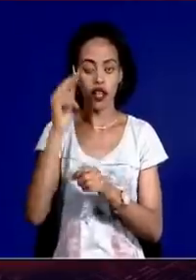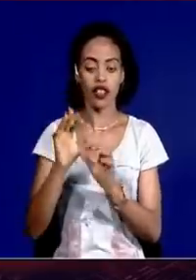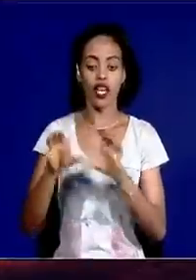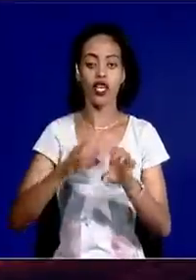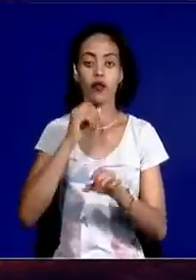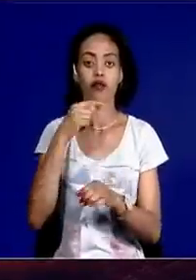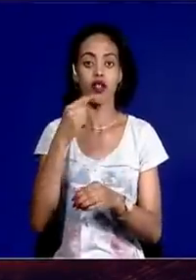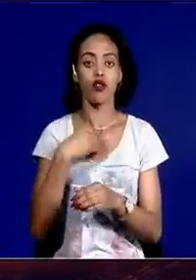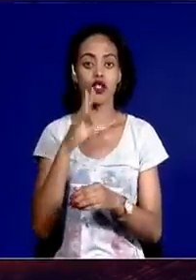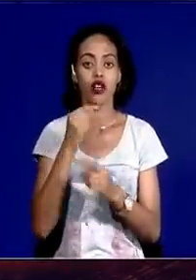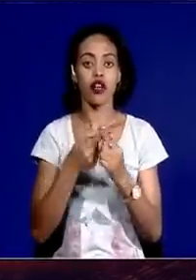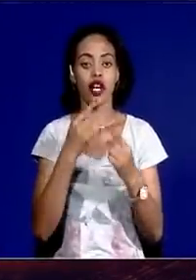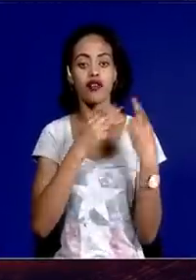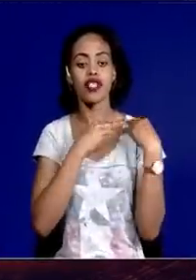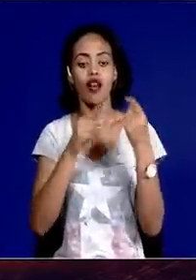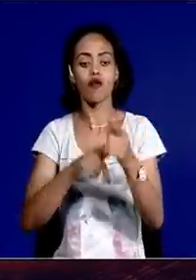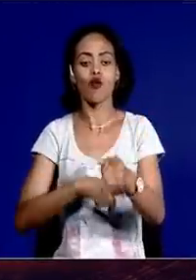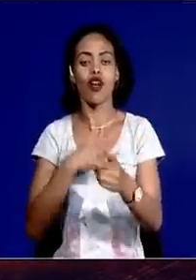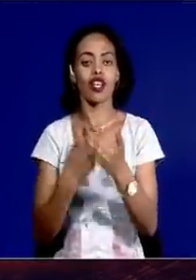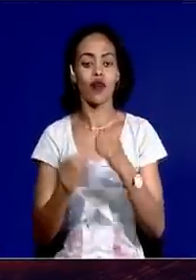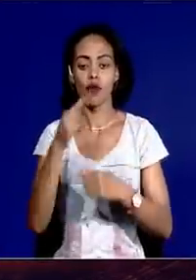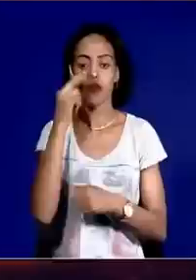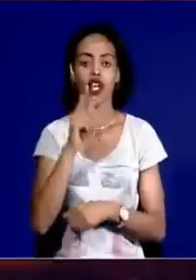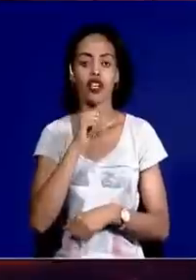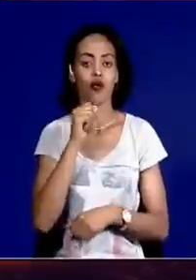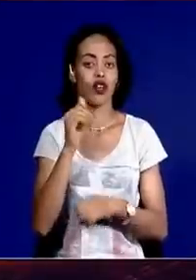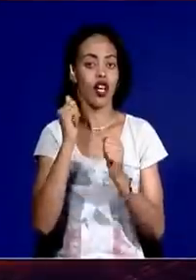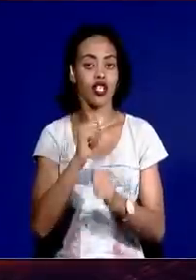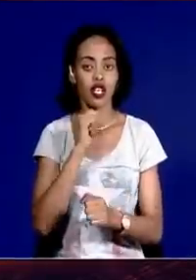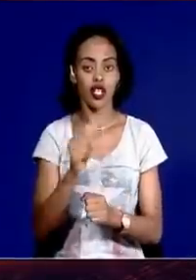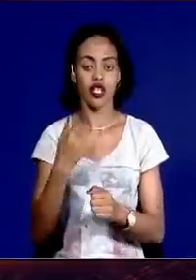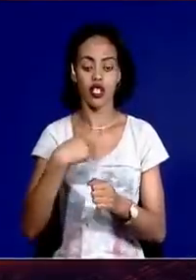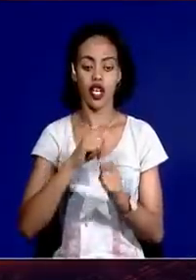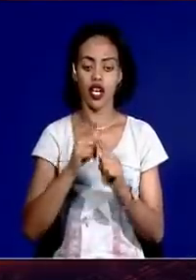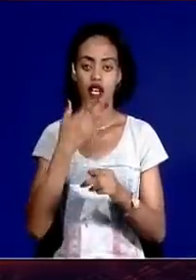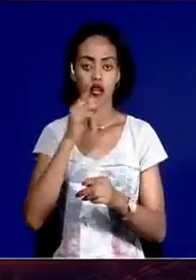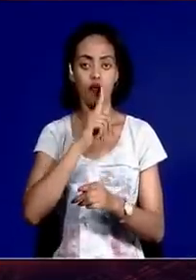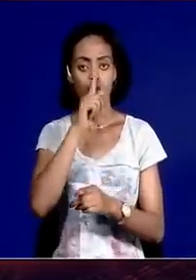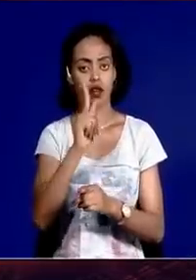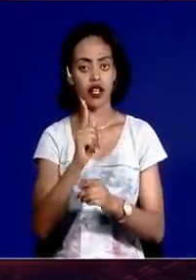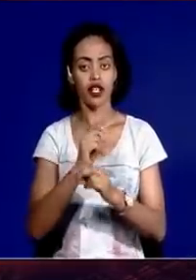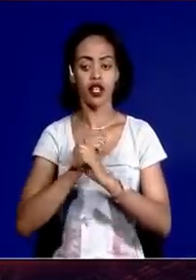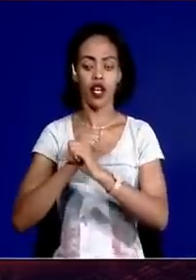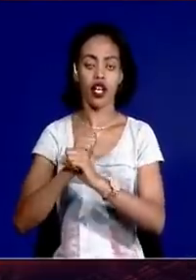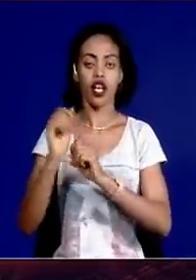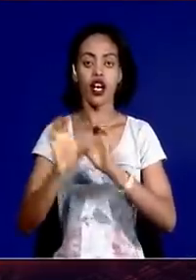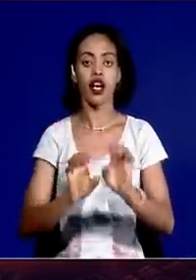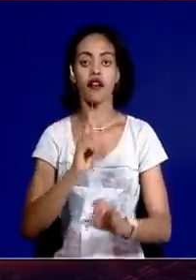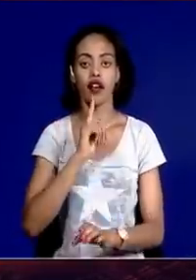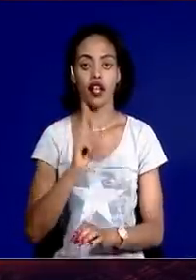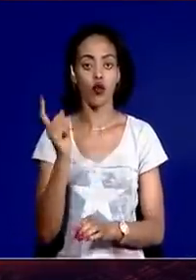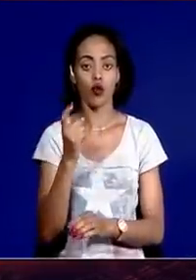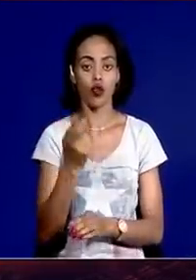زربا تسلت أنا كان منو حتى زي قوين مهنيات كتقون اي تقلل نحنا قلنا إمان تخلاخيلنا كان قابر أين أين أين يكون يكون نبون